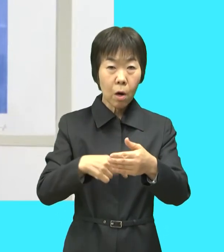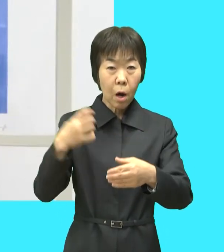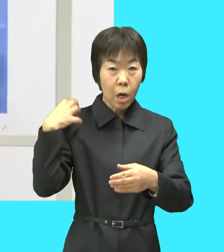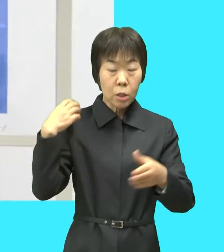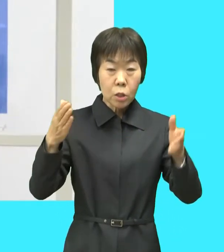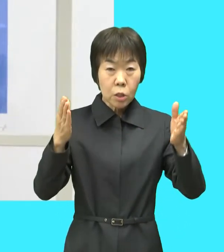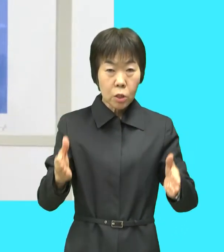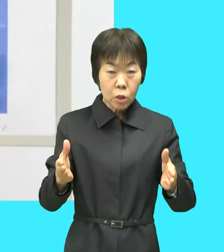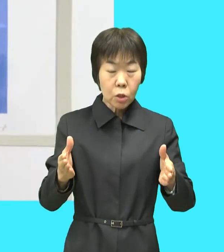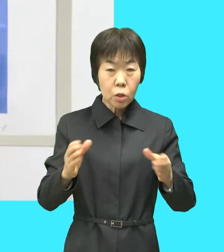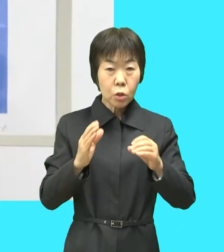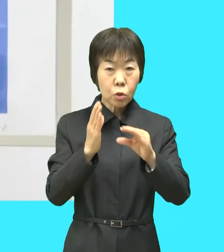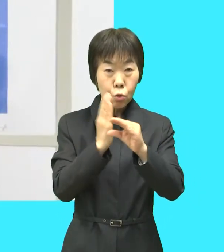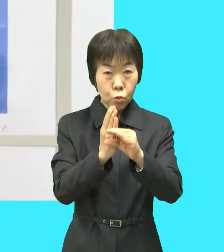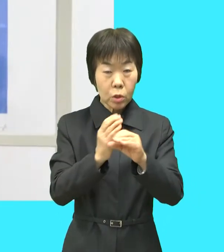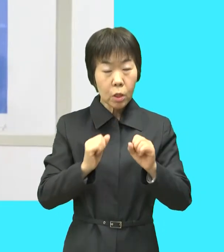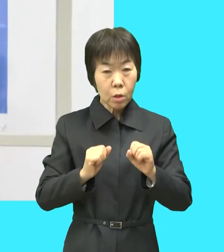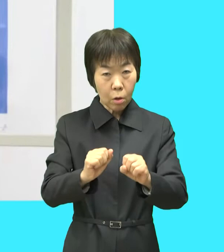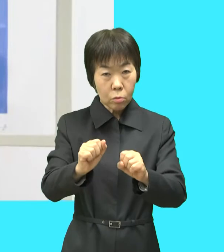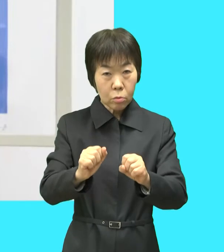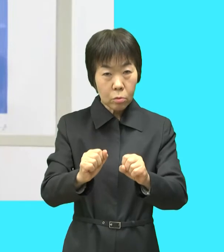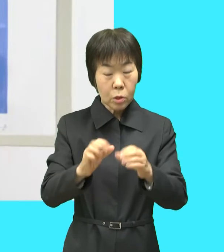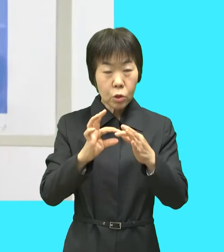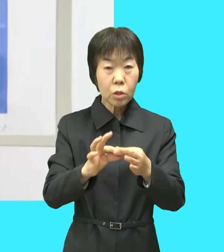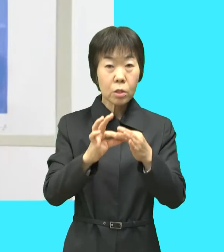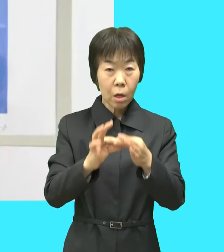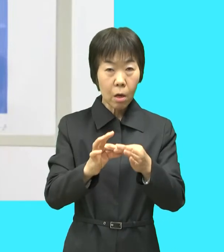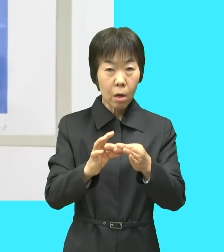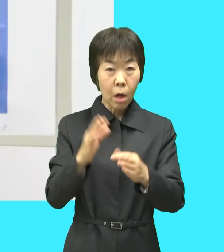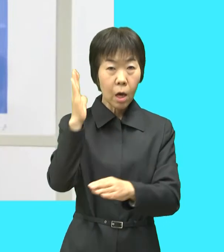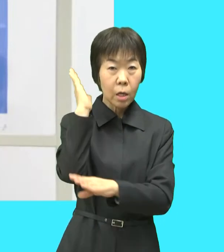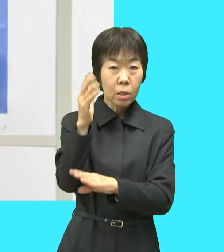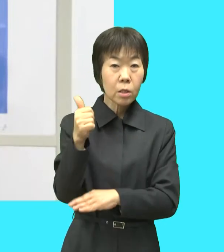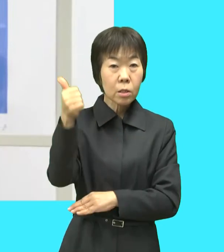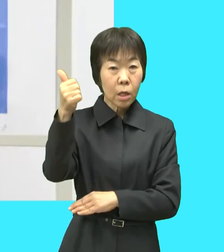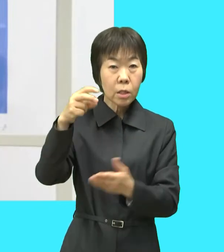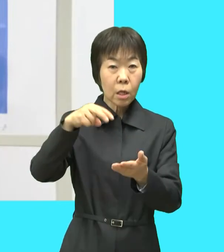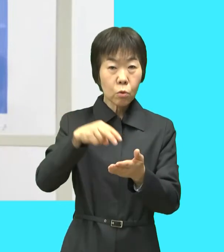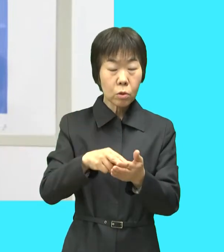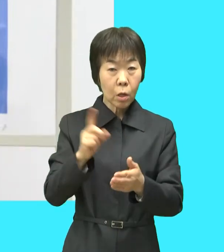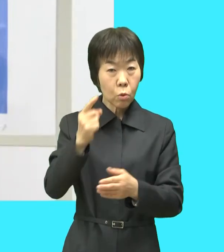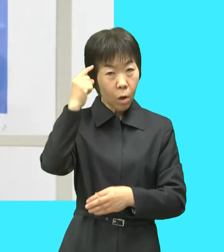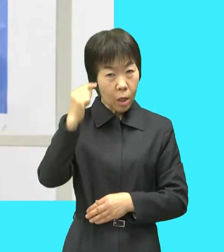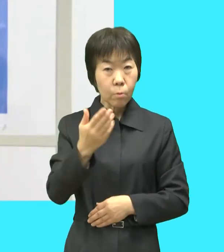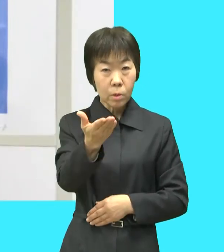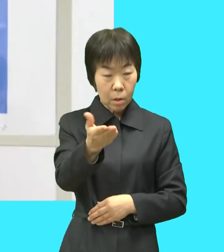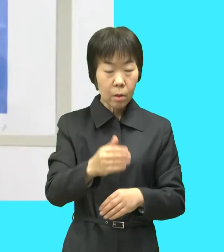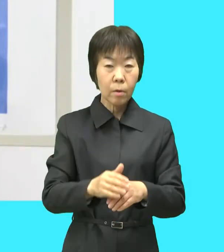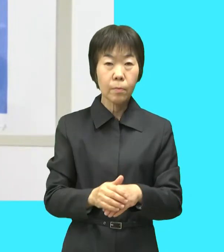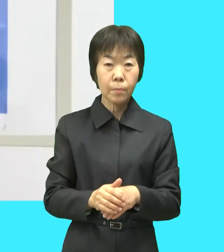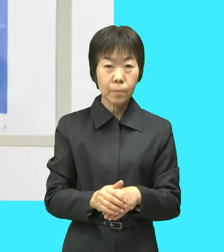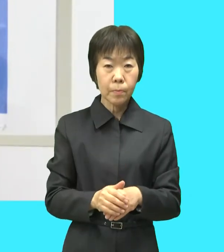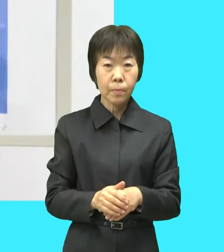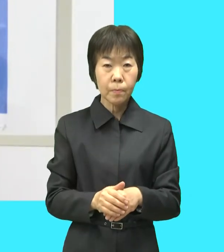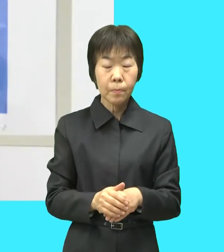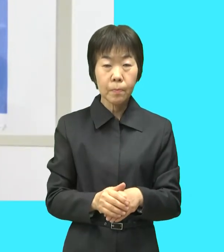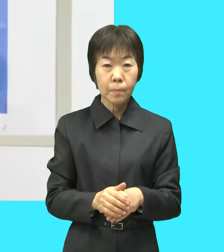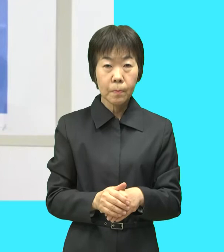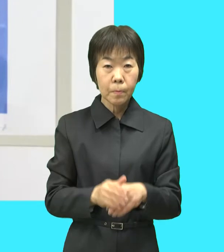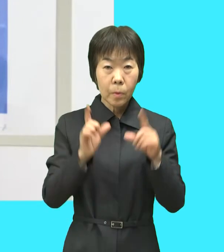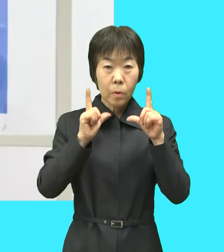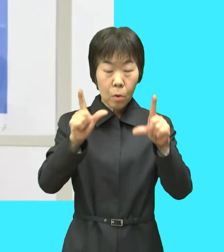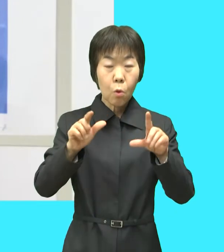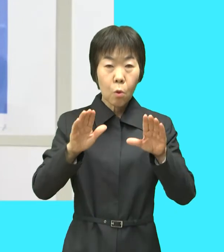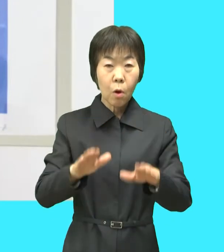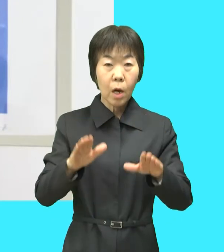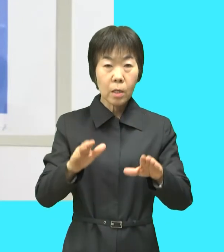ように果たしていくかということについて、知事というかその政治家として地堀さんに伺います。どのように受け止められていますか。